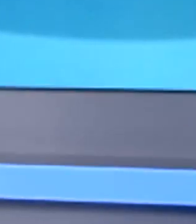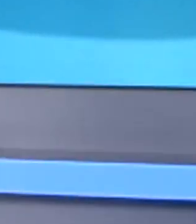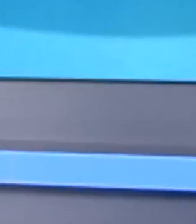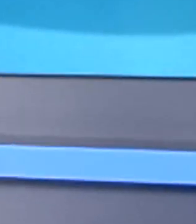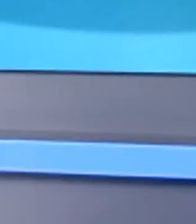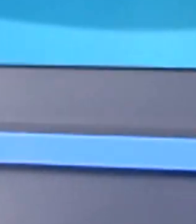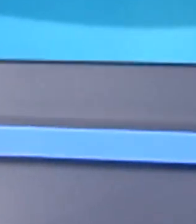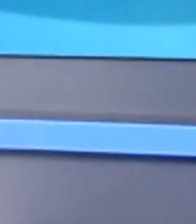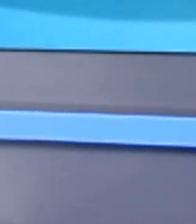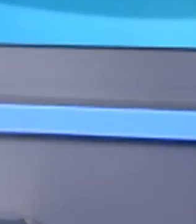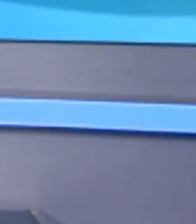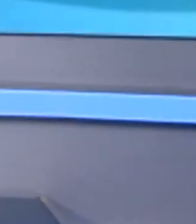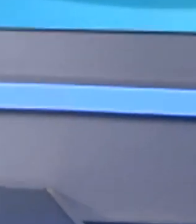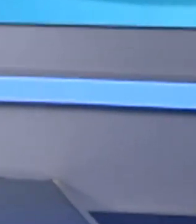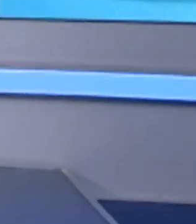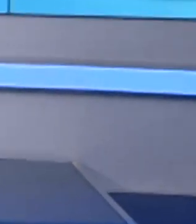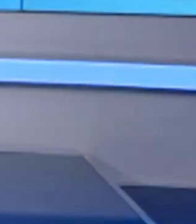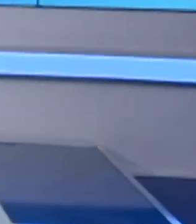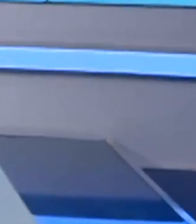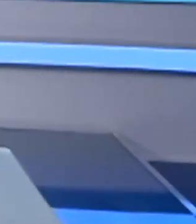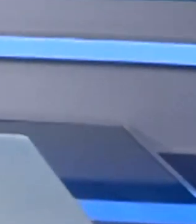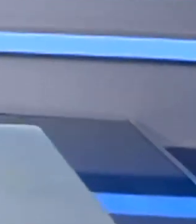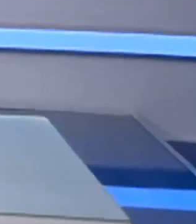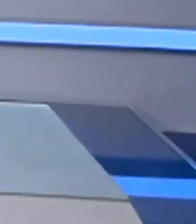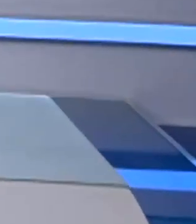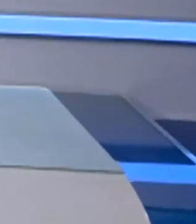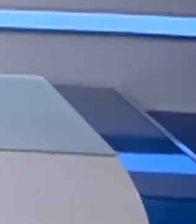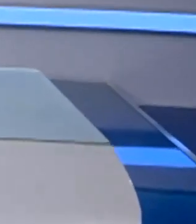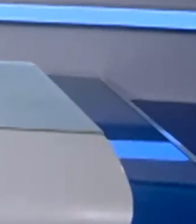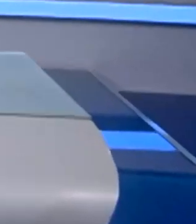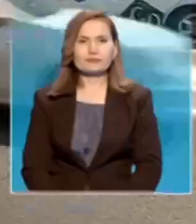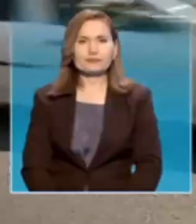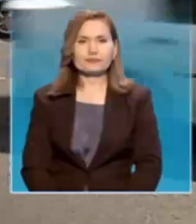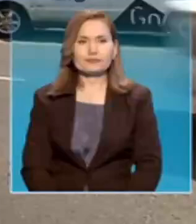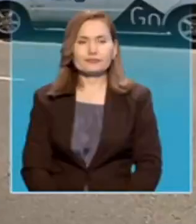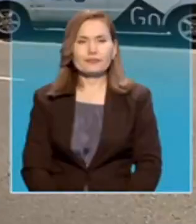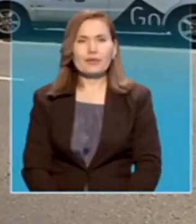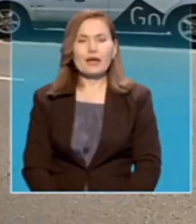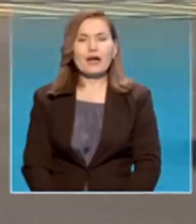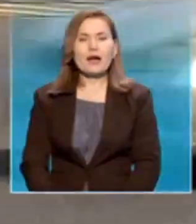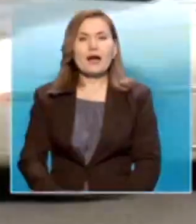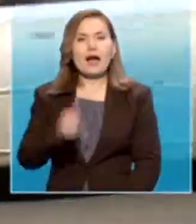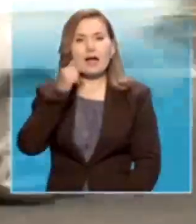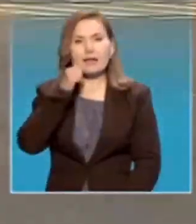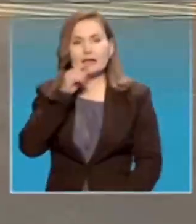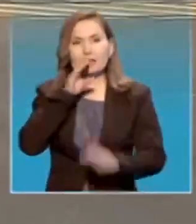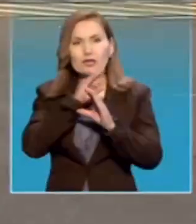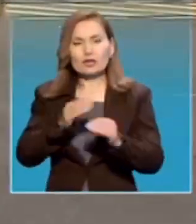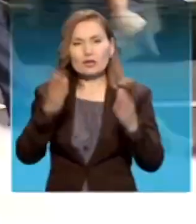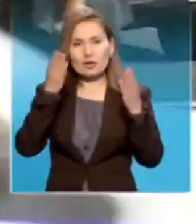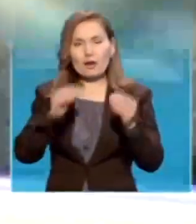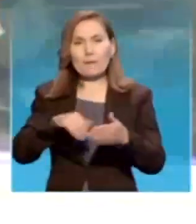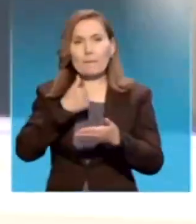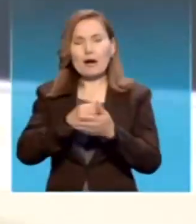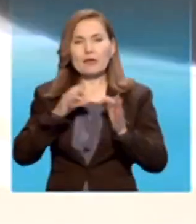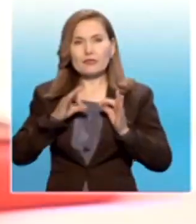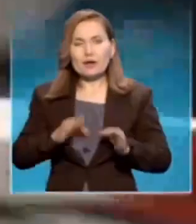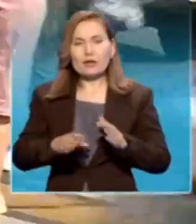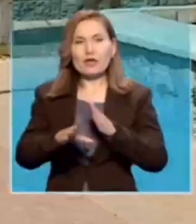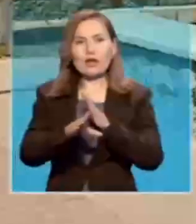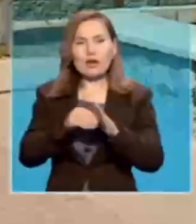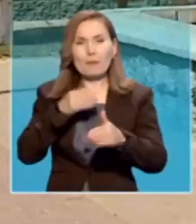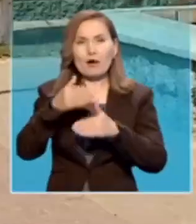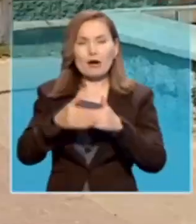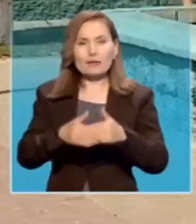Ұлттық арнаның тікелей эфирінде ақпарат бүгін көретіндеріңіз. Ертең тыныштық күні бас прокуратура референдум қарсаңда